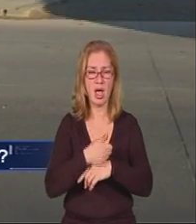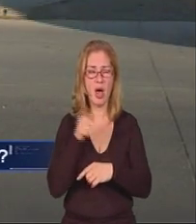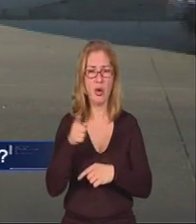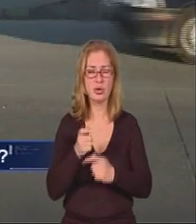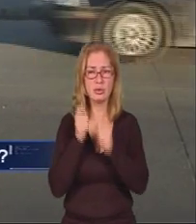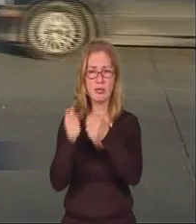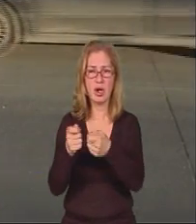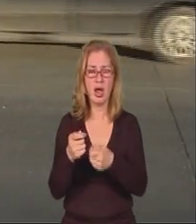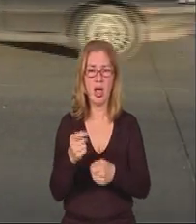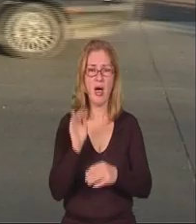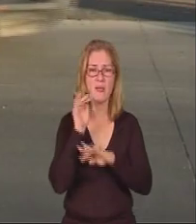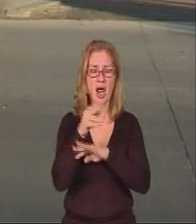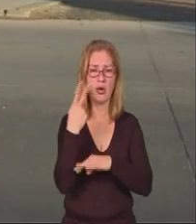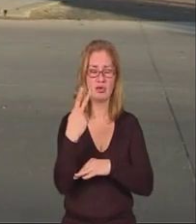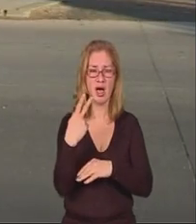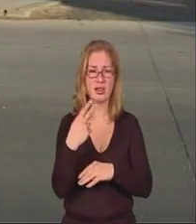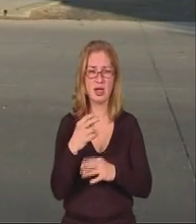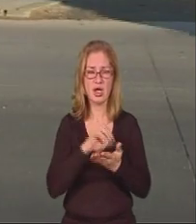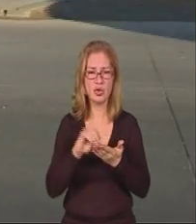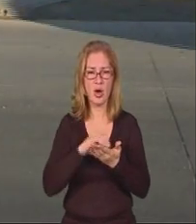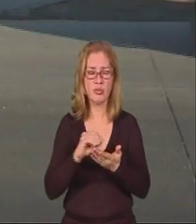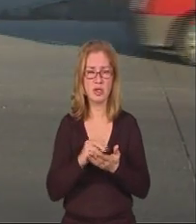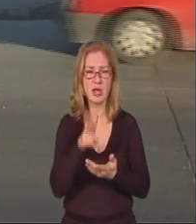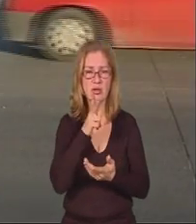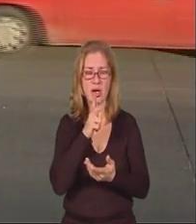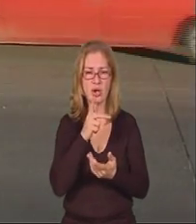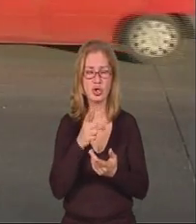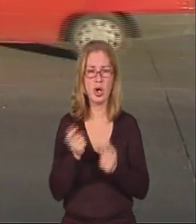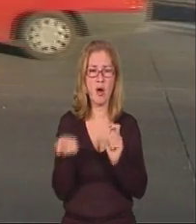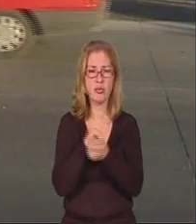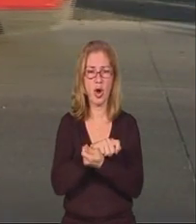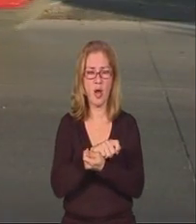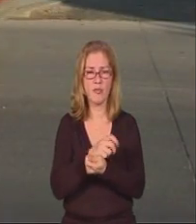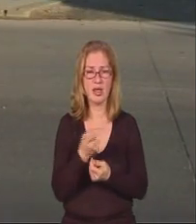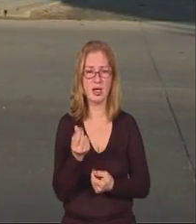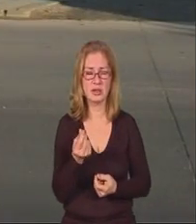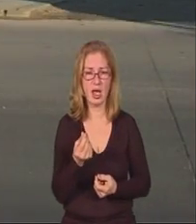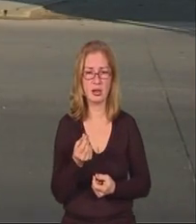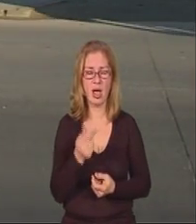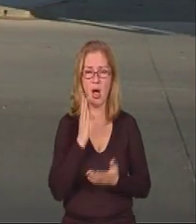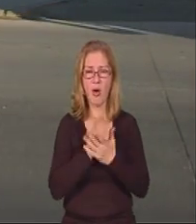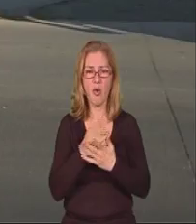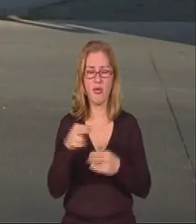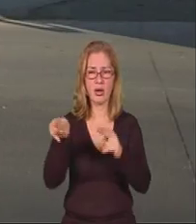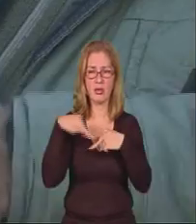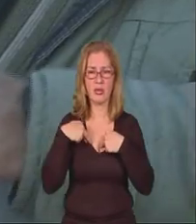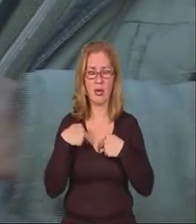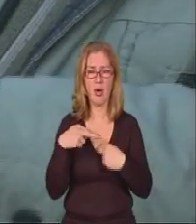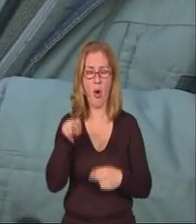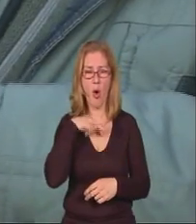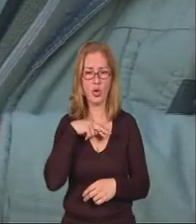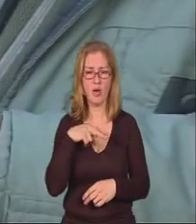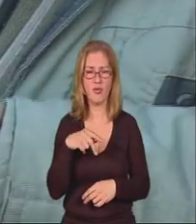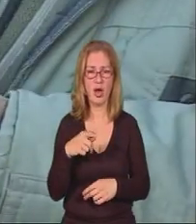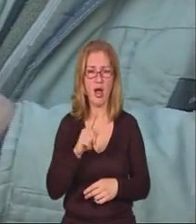su nadležnima do sada uputili preko 20 dopisa u kojima traže promenu cene. Kako navodi Ašonja, uvek je stizao isti odgovor,